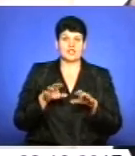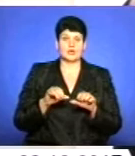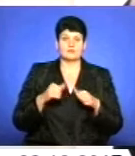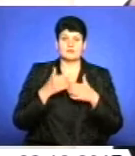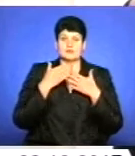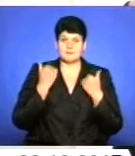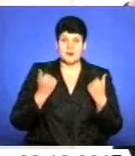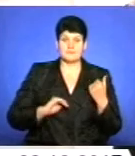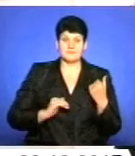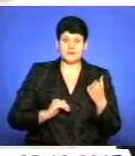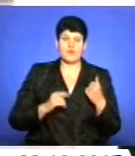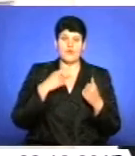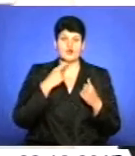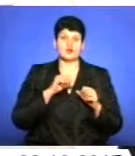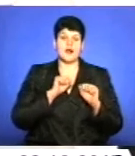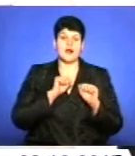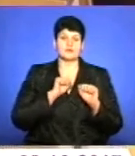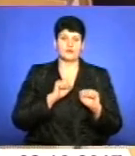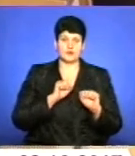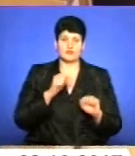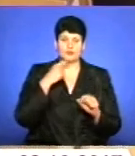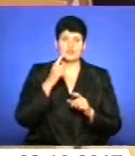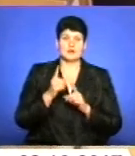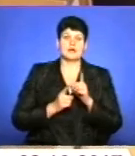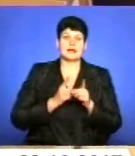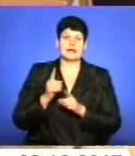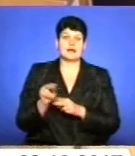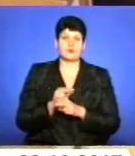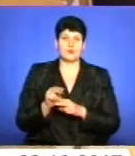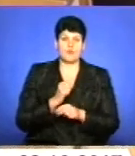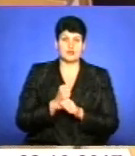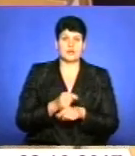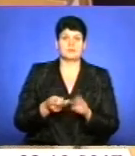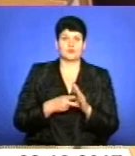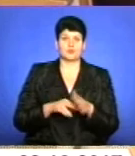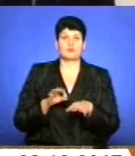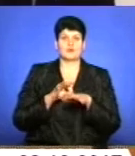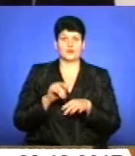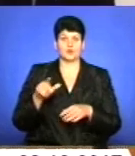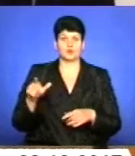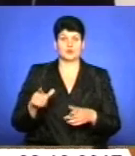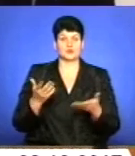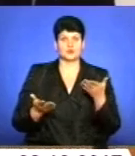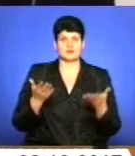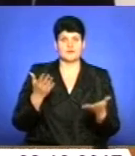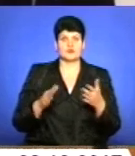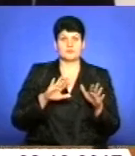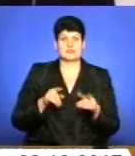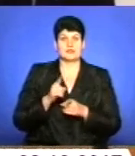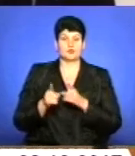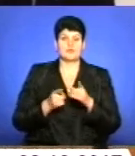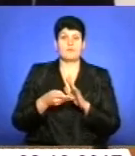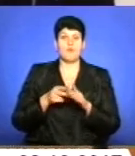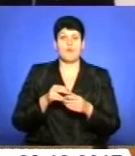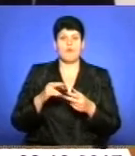Їхній адвокат стверджує, що реконструкційні роботи, які планують провести на ринку, незаконні. Каже, люди сумніваються, що після реконструкції їм